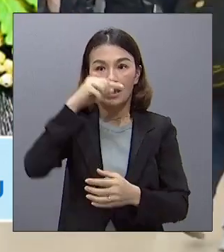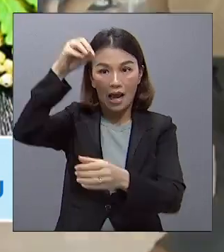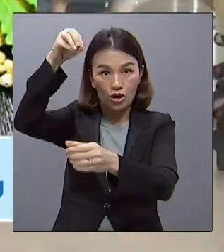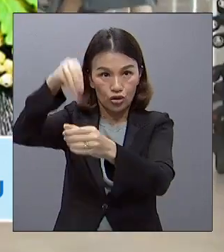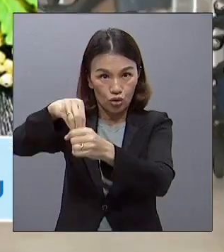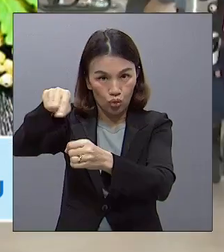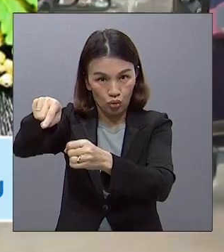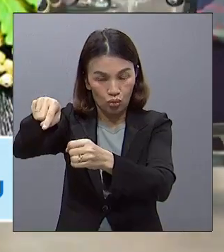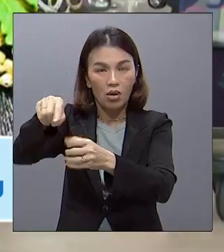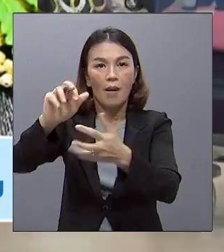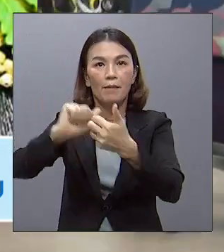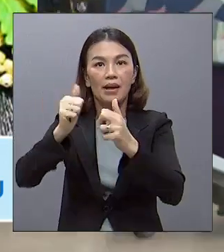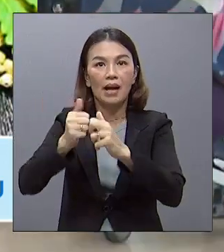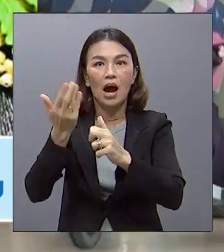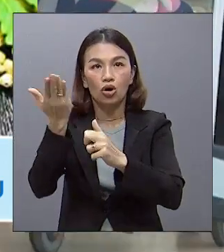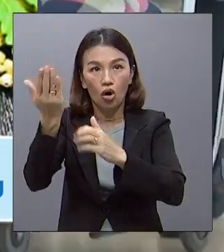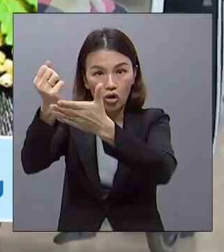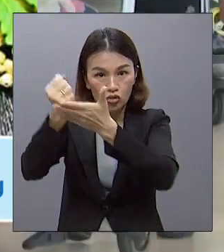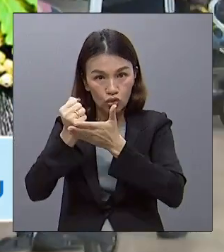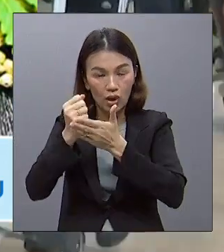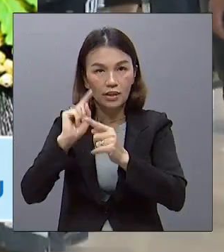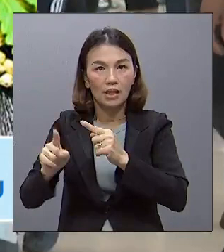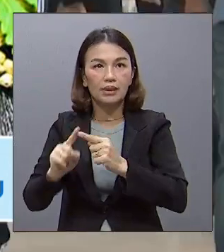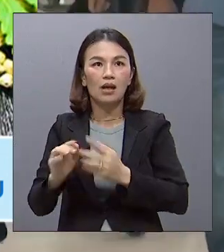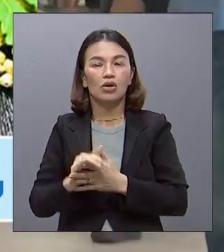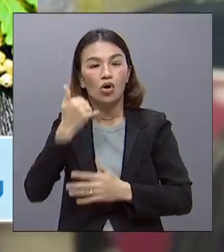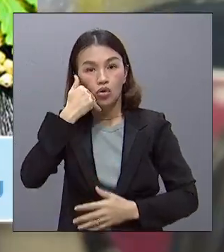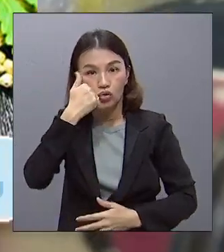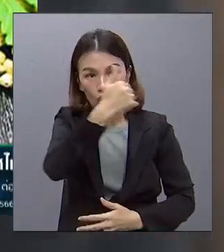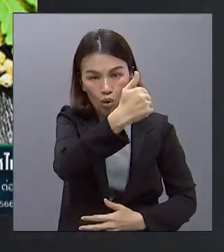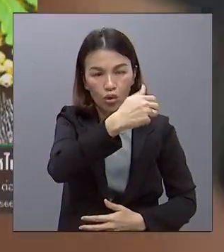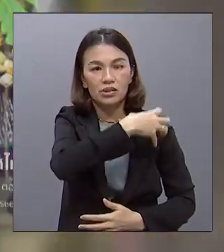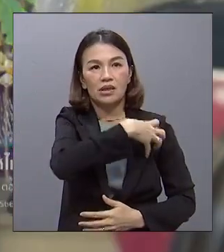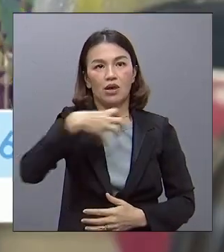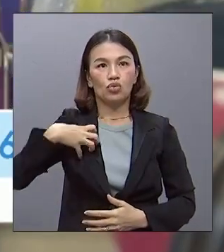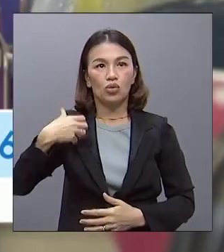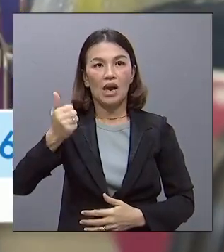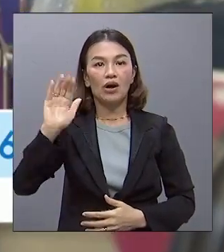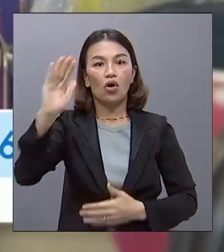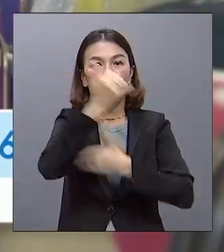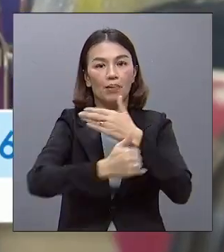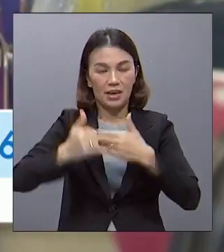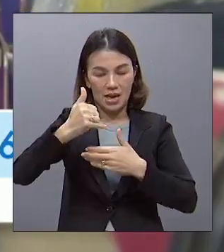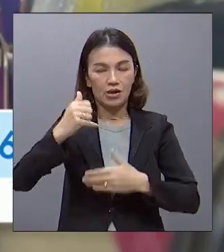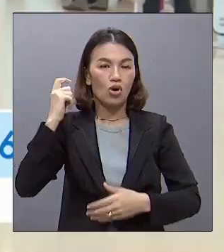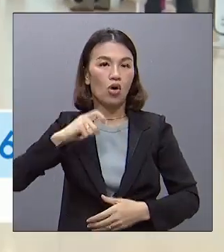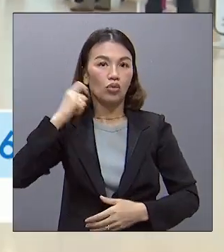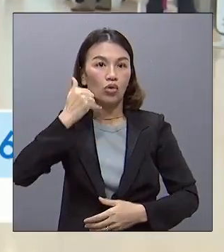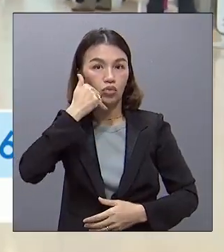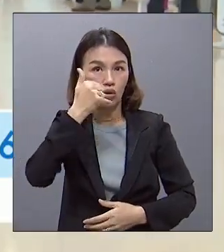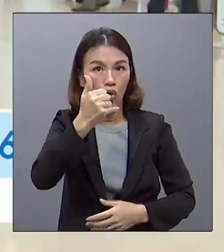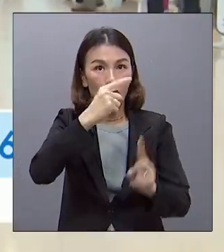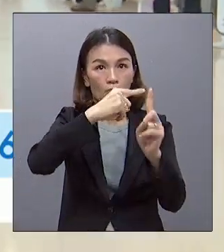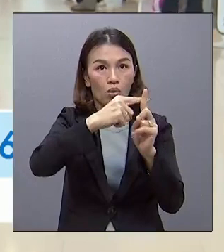ได้ยากต้องการขอความช่วยเหลือสามารถติดต่อสถานกงสุลใหญ่นะครับได้ที่เมืองฮ่องกงโทรไปได้นะครับที่หมายเลข